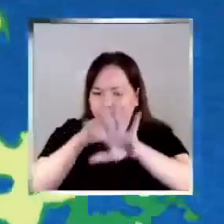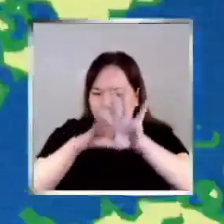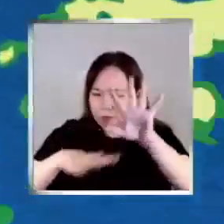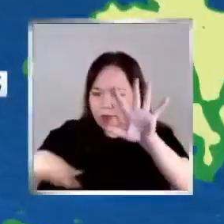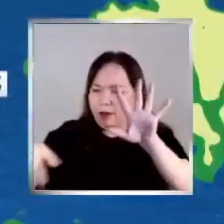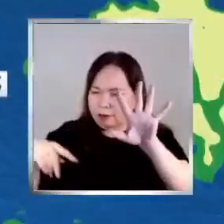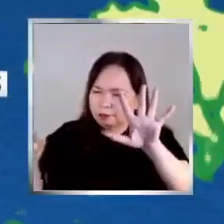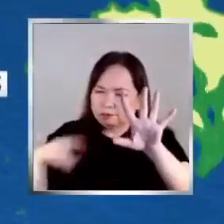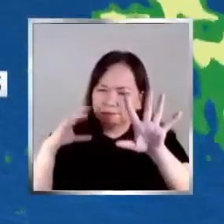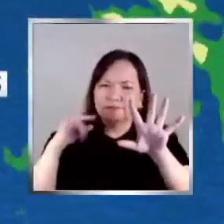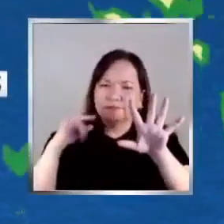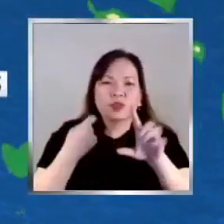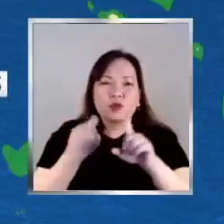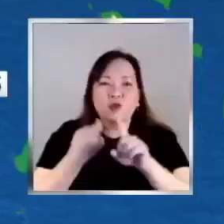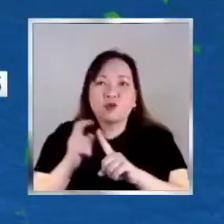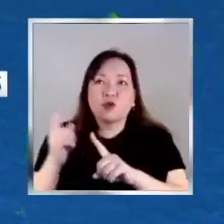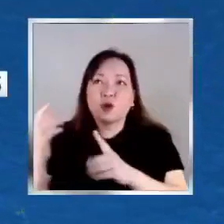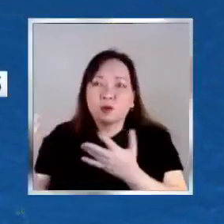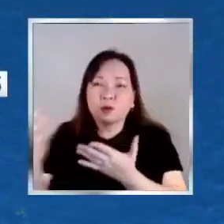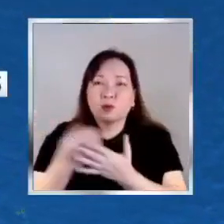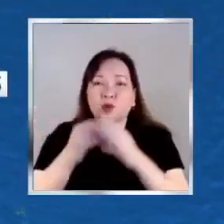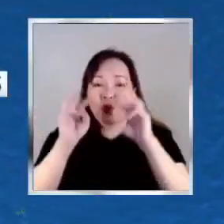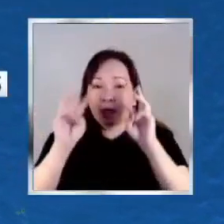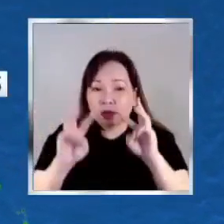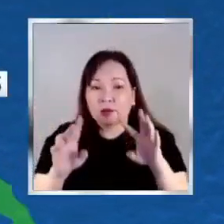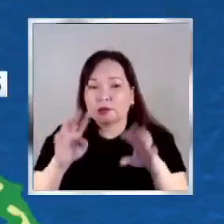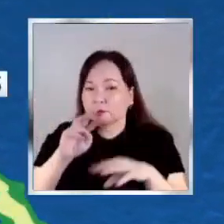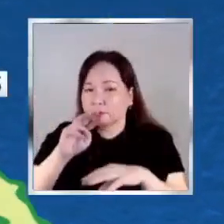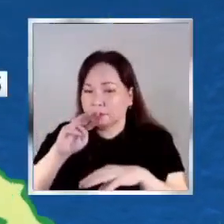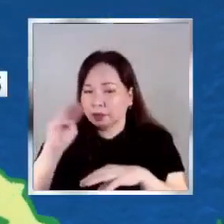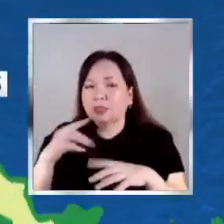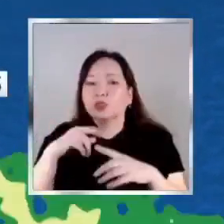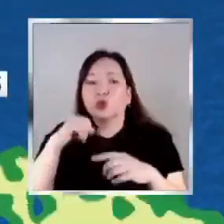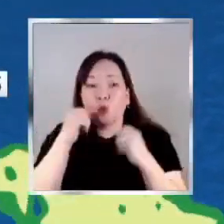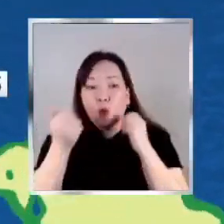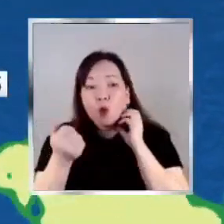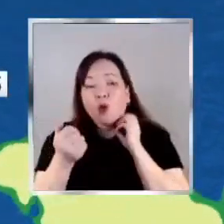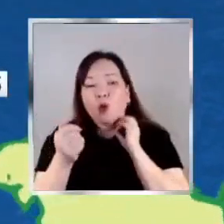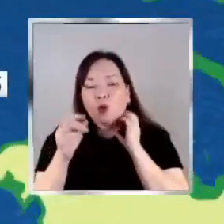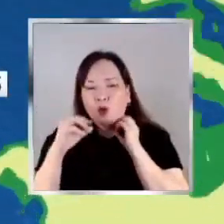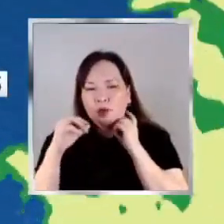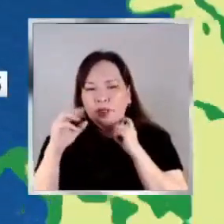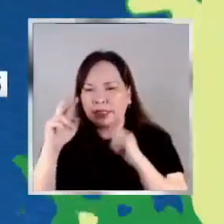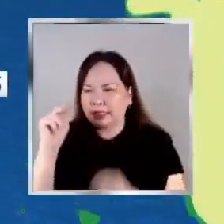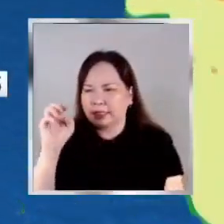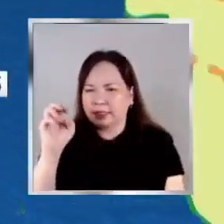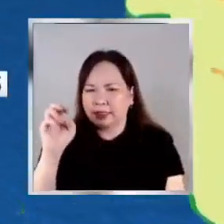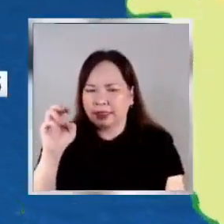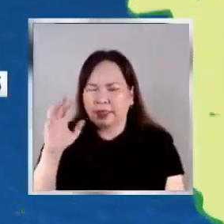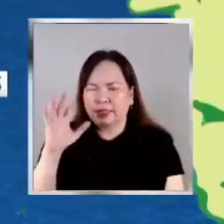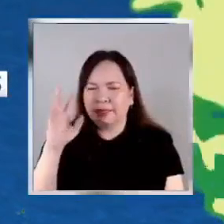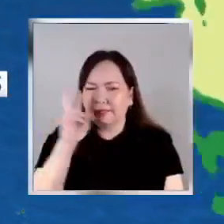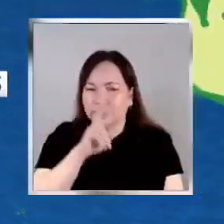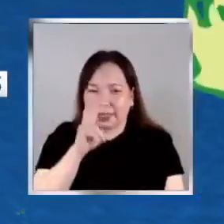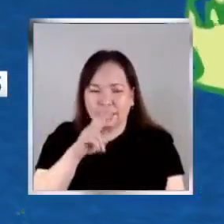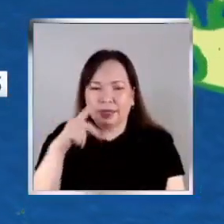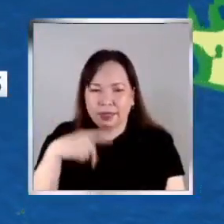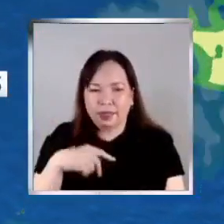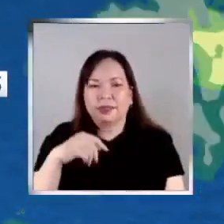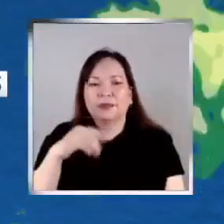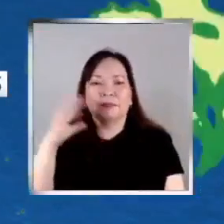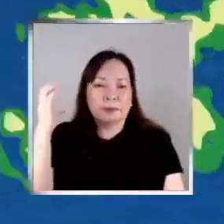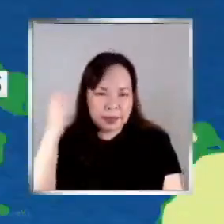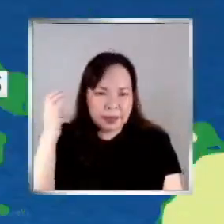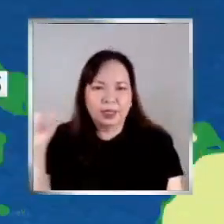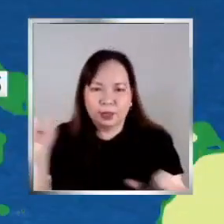Weather, umaga pa lang bukas, maulan na sa Visayas. Sa hapon, uulanin na rin ang malaking bahagi ng Mindanao. Maulang